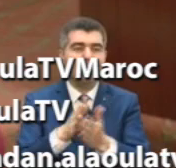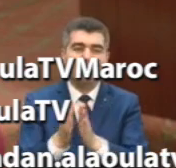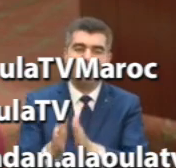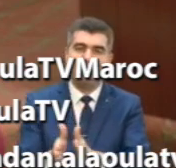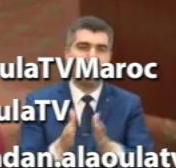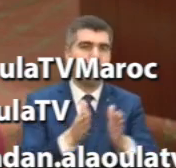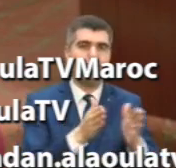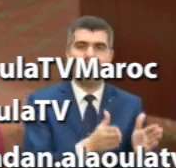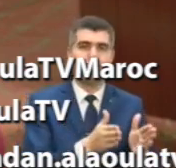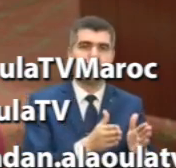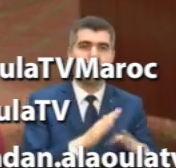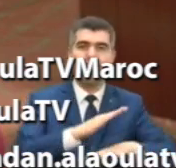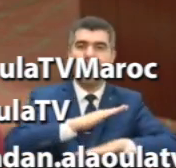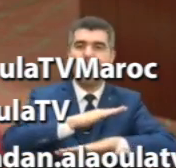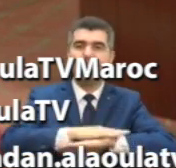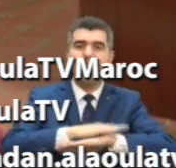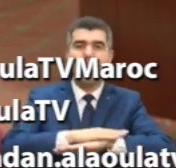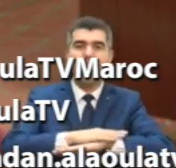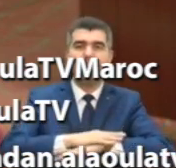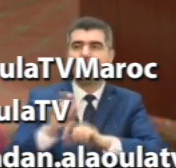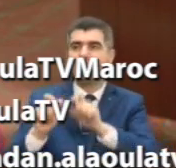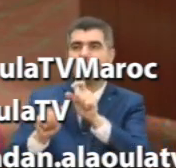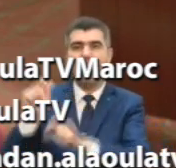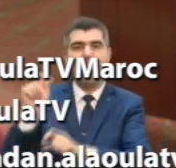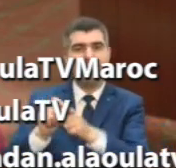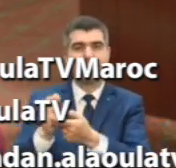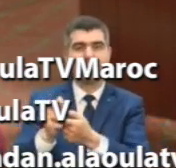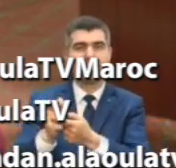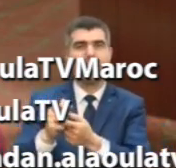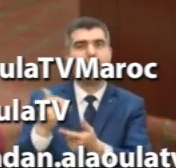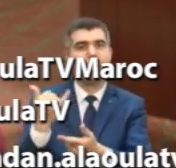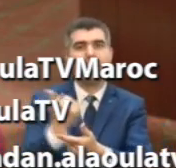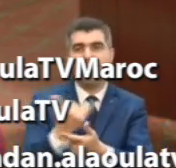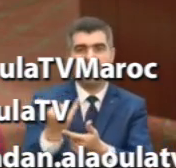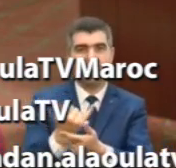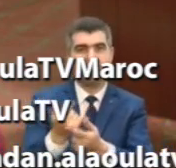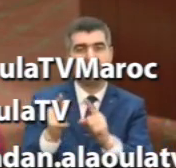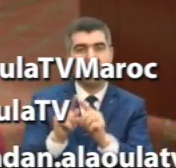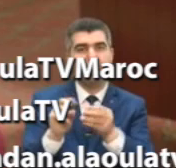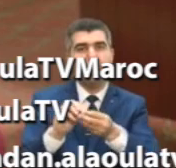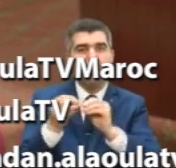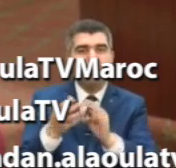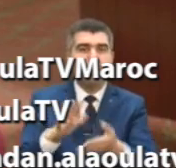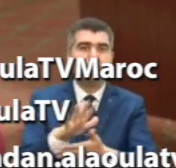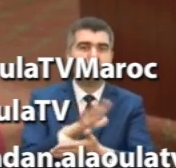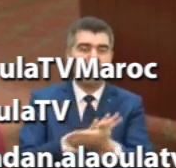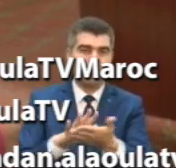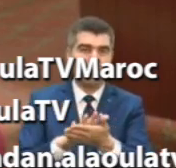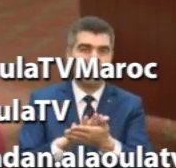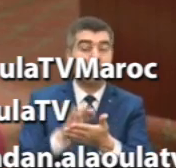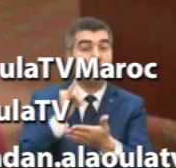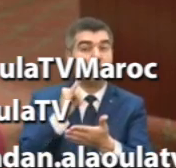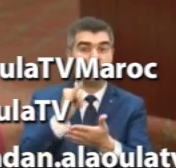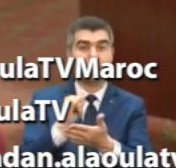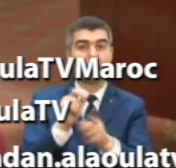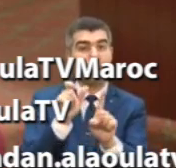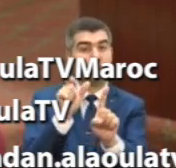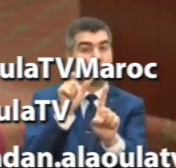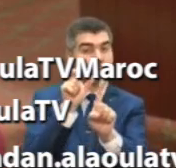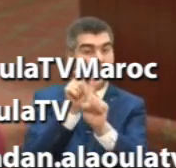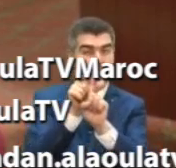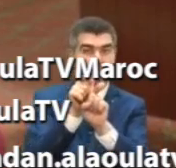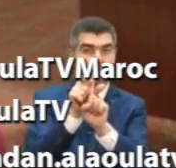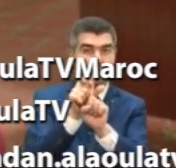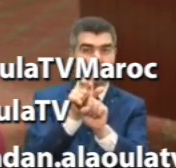أن يتم باحترام للقيم، بتدبير حضاري للاختلافات، وأن نحافظ